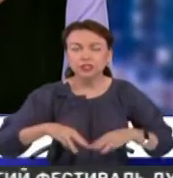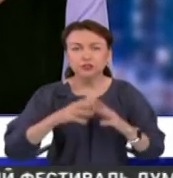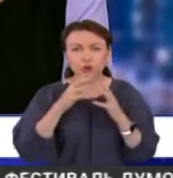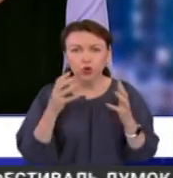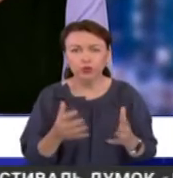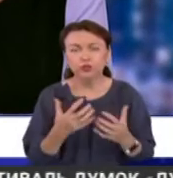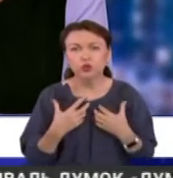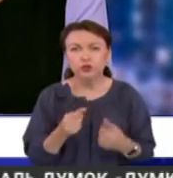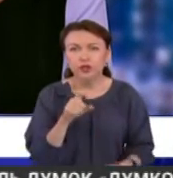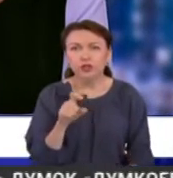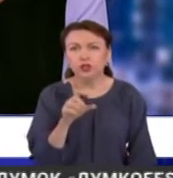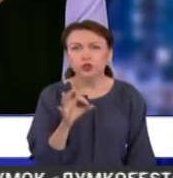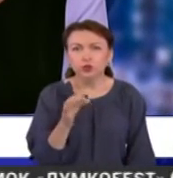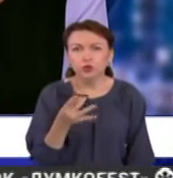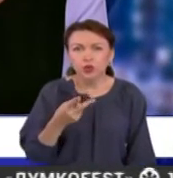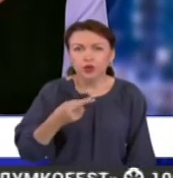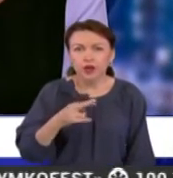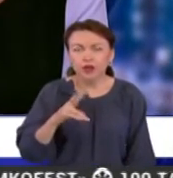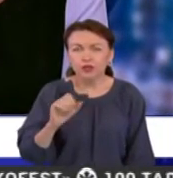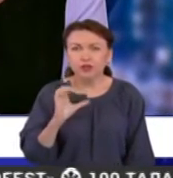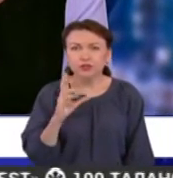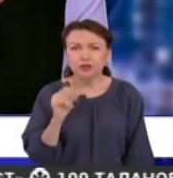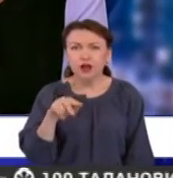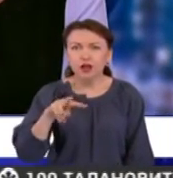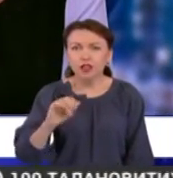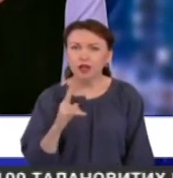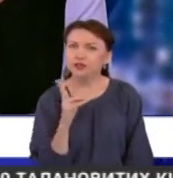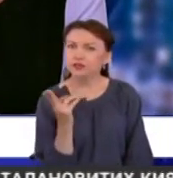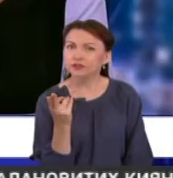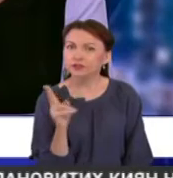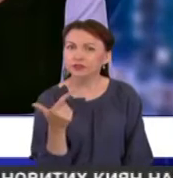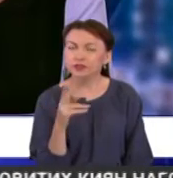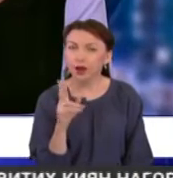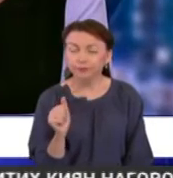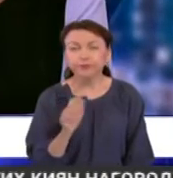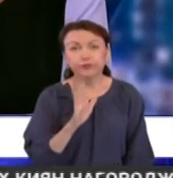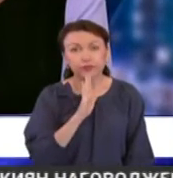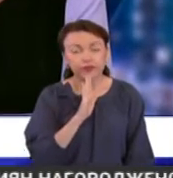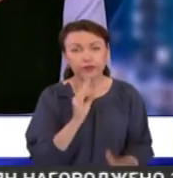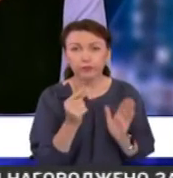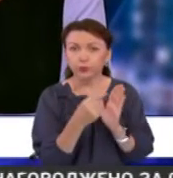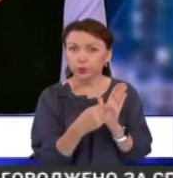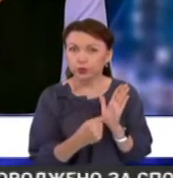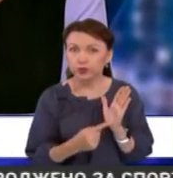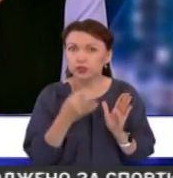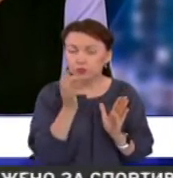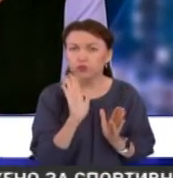України, Зоряна Скалецька, зрештою, її ці пункти, які вона зазначила, що, власне,